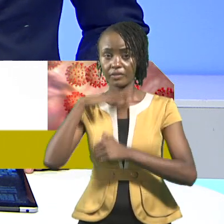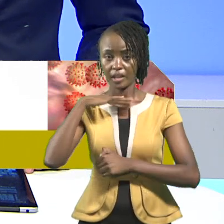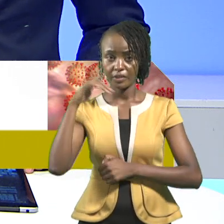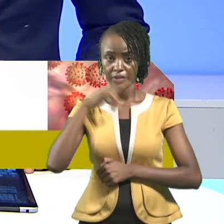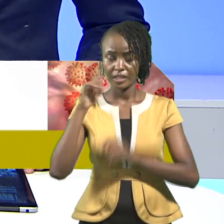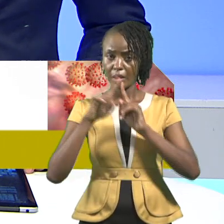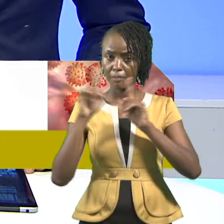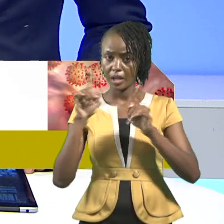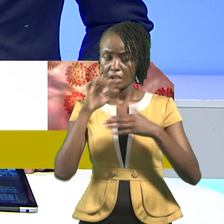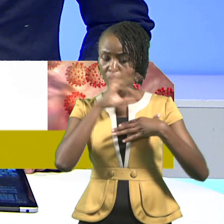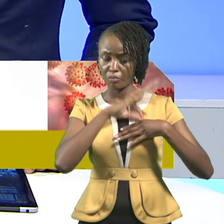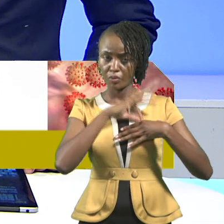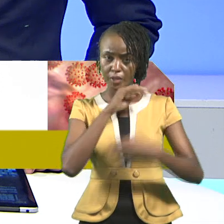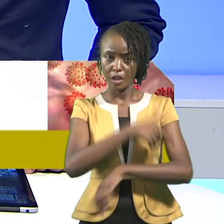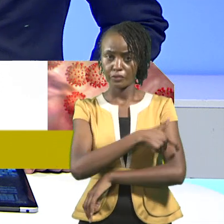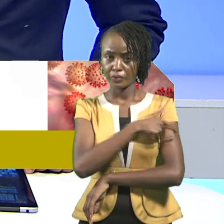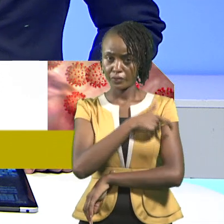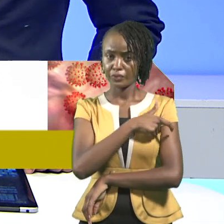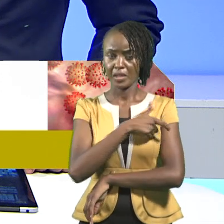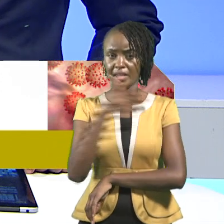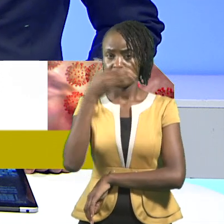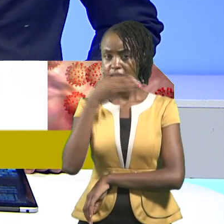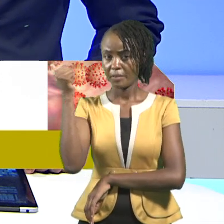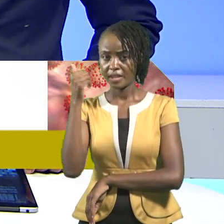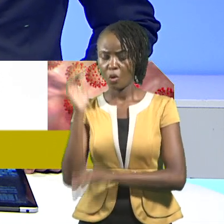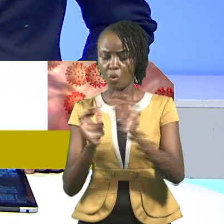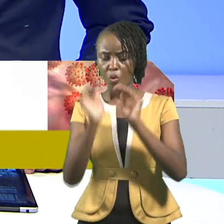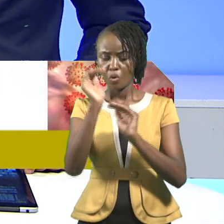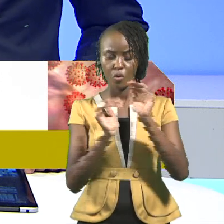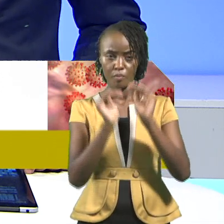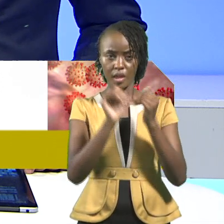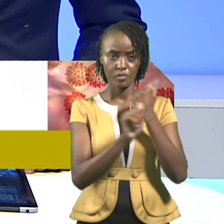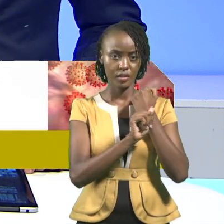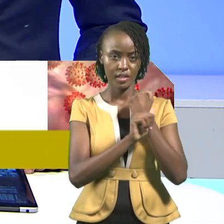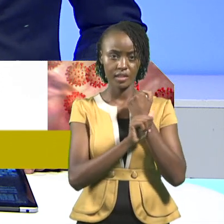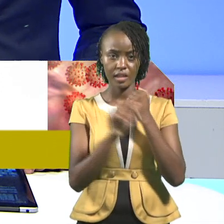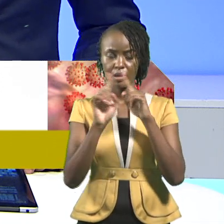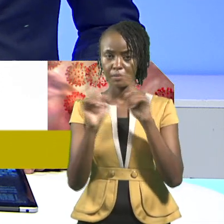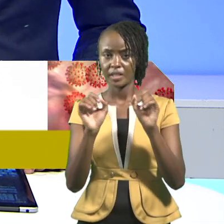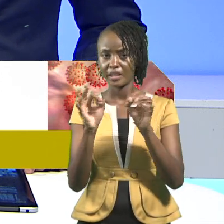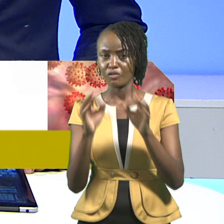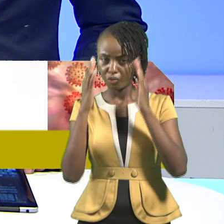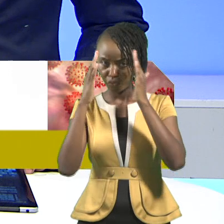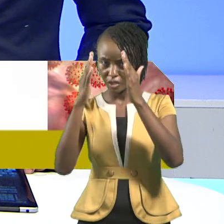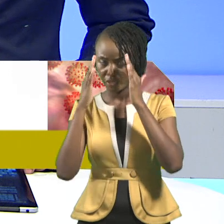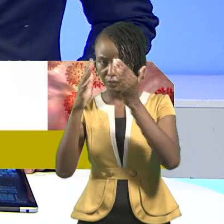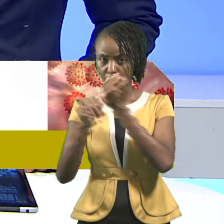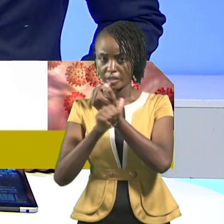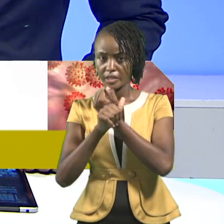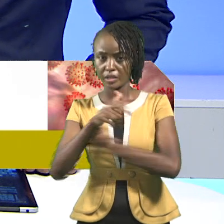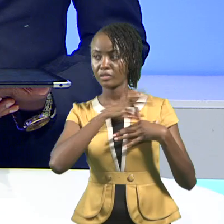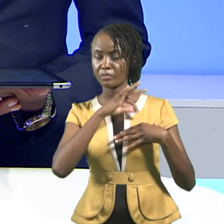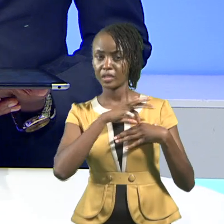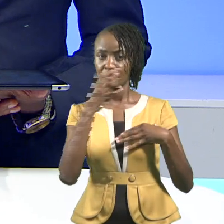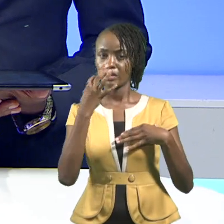za chanjo bado zinazidi hatari na anaonyesha kwamba kusitisha utoaji huo kutadhoofisha uaminifu katika mpango wa